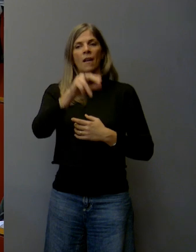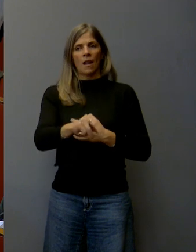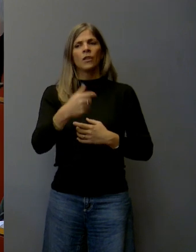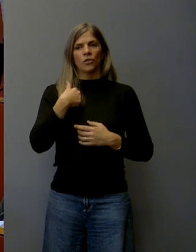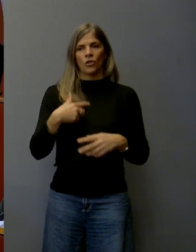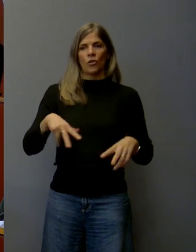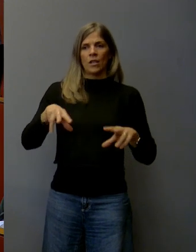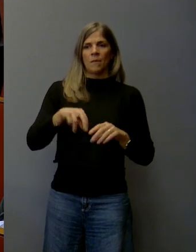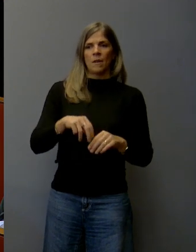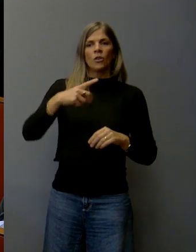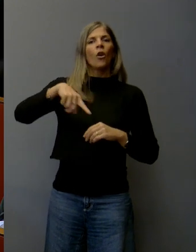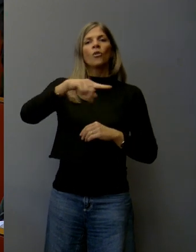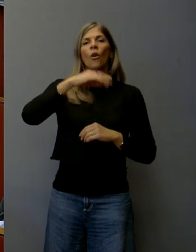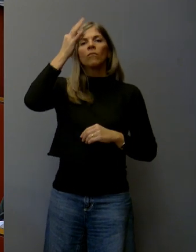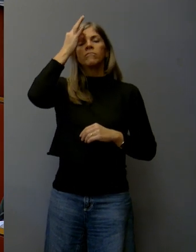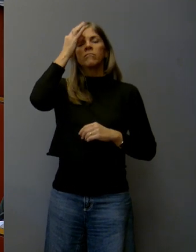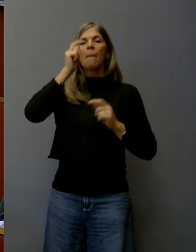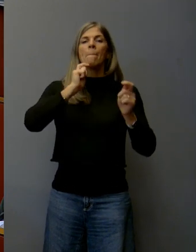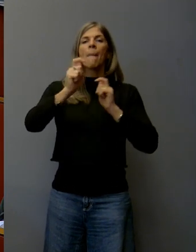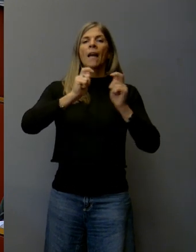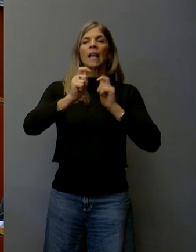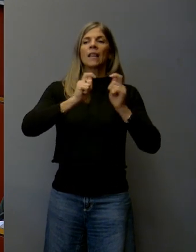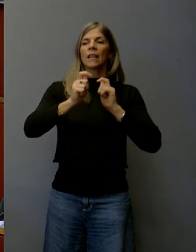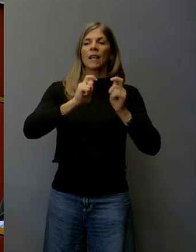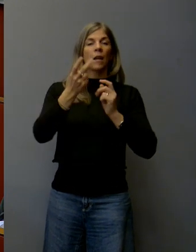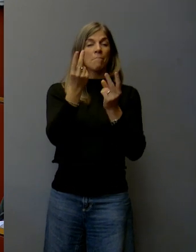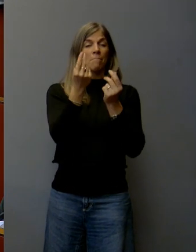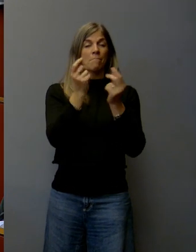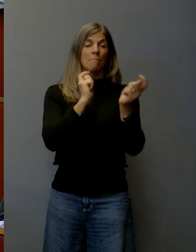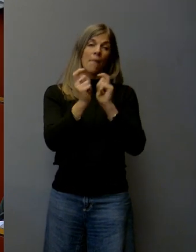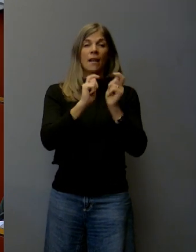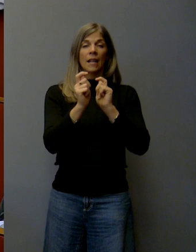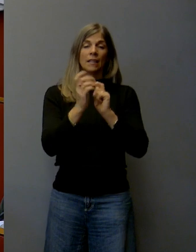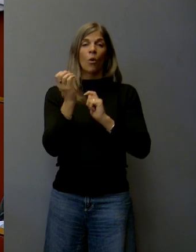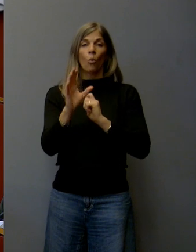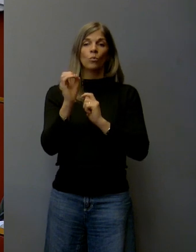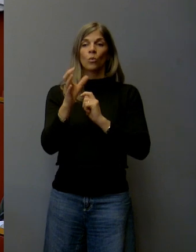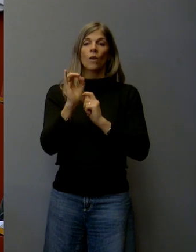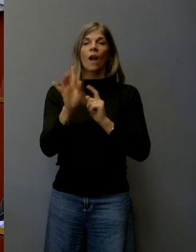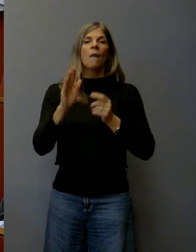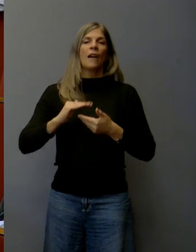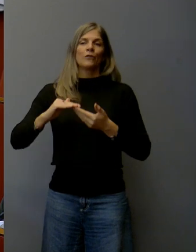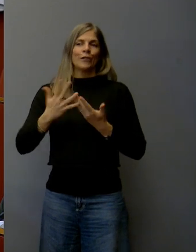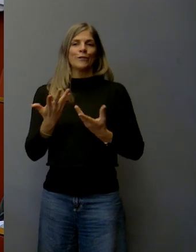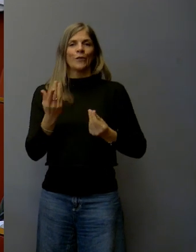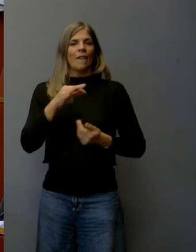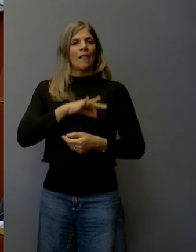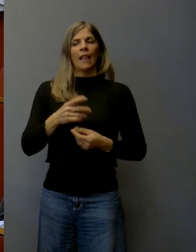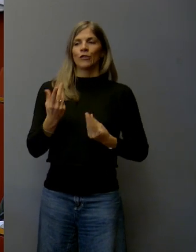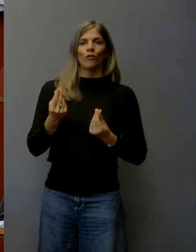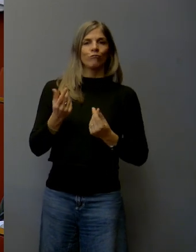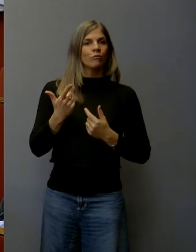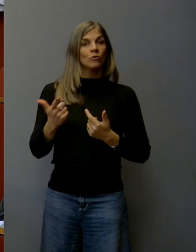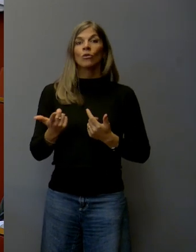culturale e la cultura fatta dalle associazioni notoriamente non rende è ahimè solo un investimento pensate